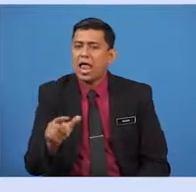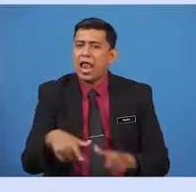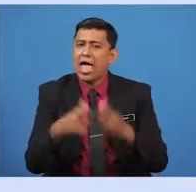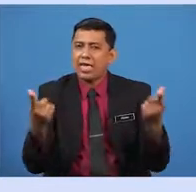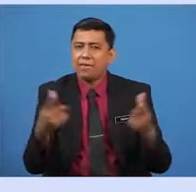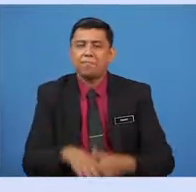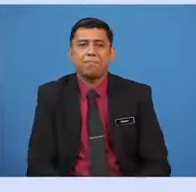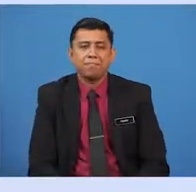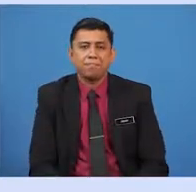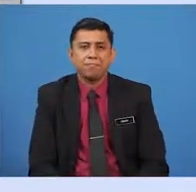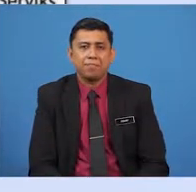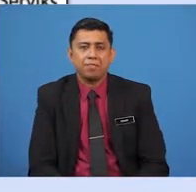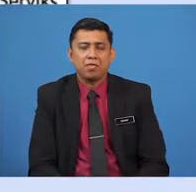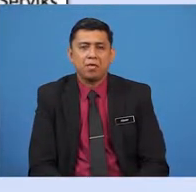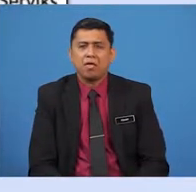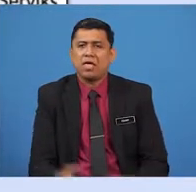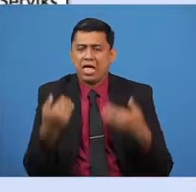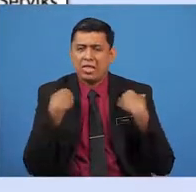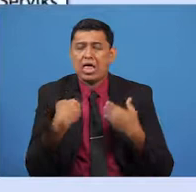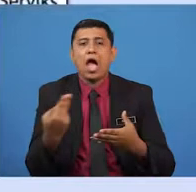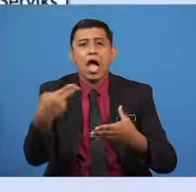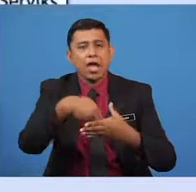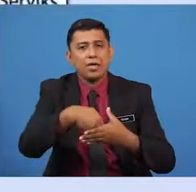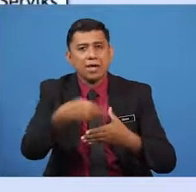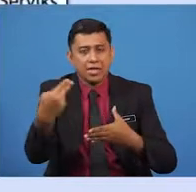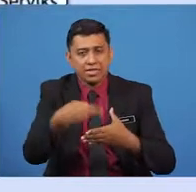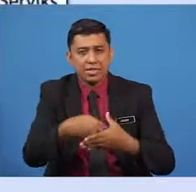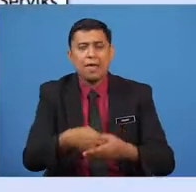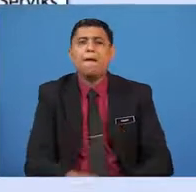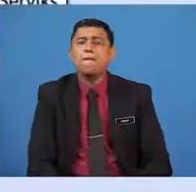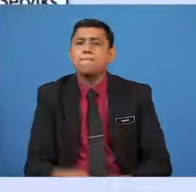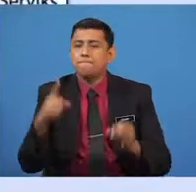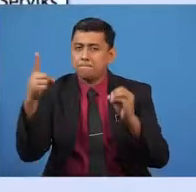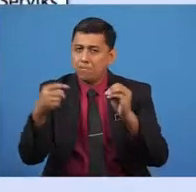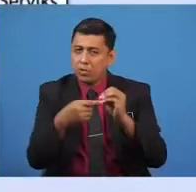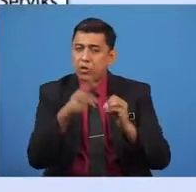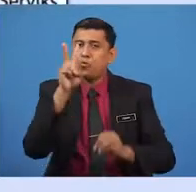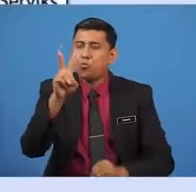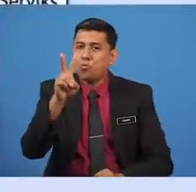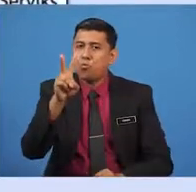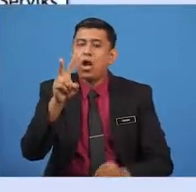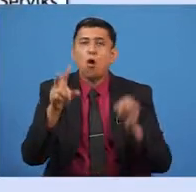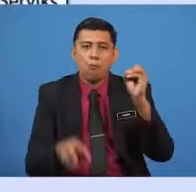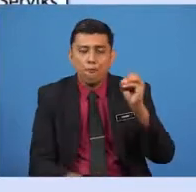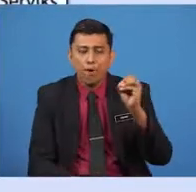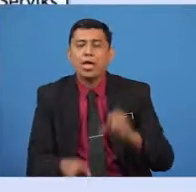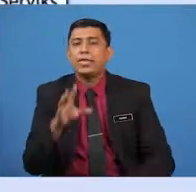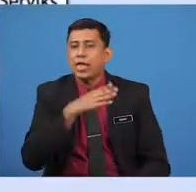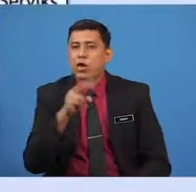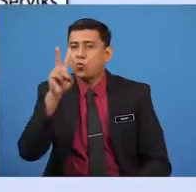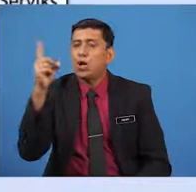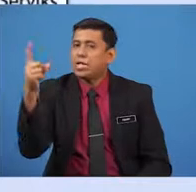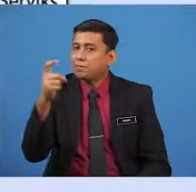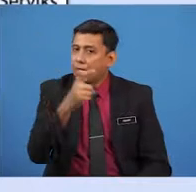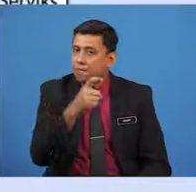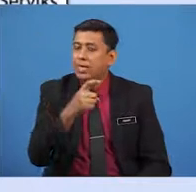berasingan. Kembar tidak seiras adalah hasil persenyawaan dua ovum dengan